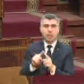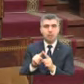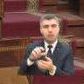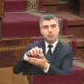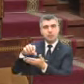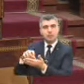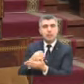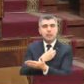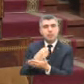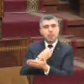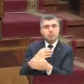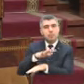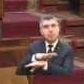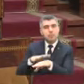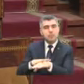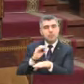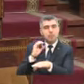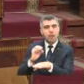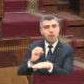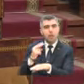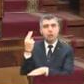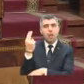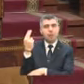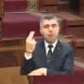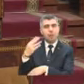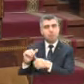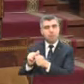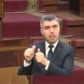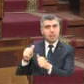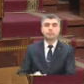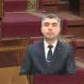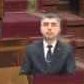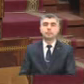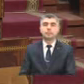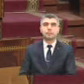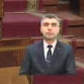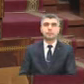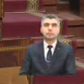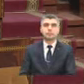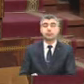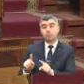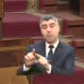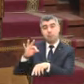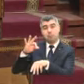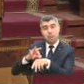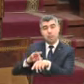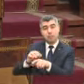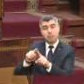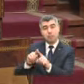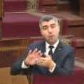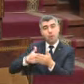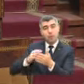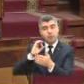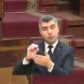الجهوية والجامعية لسي اشو. سيد الوزير، تعلمون أن ضحايا الأمراض المهنية بإقليم